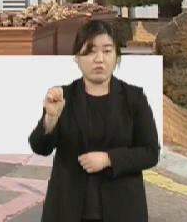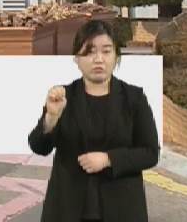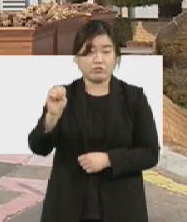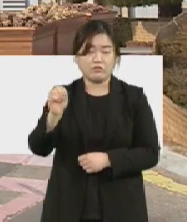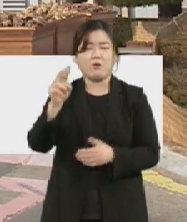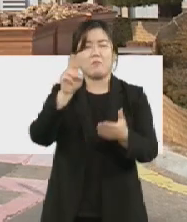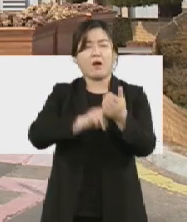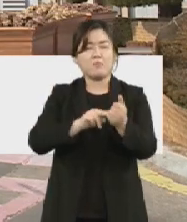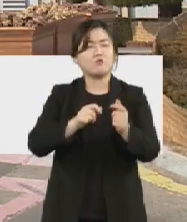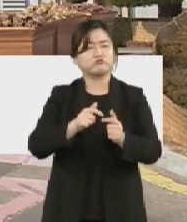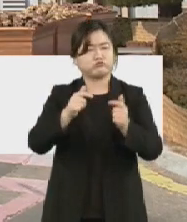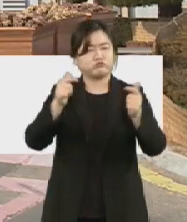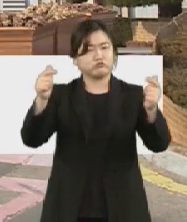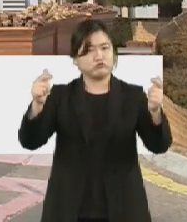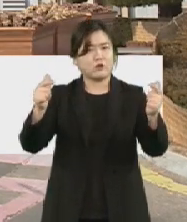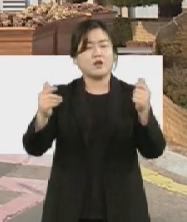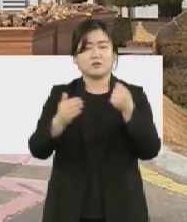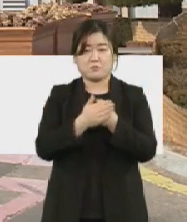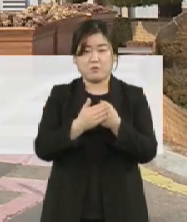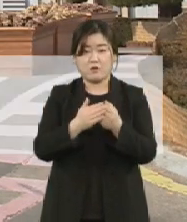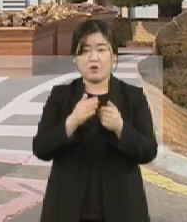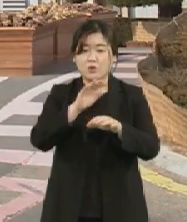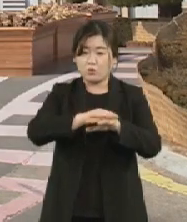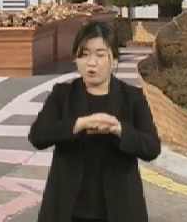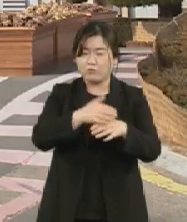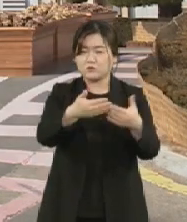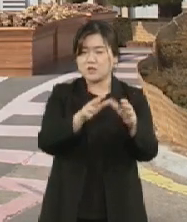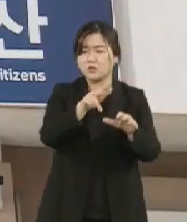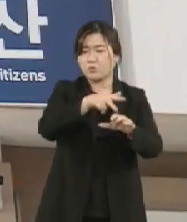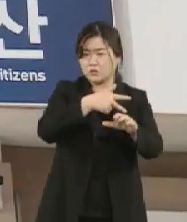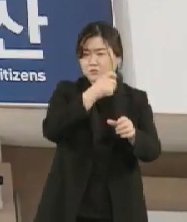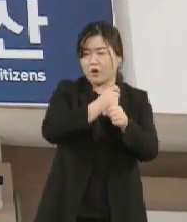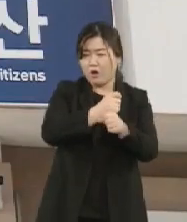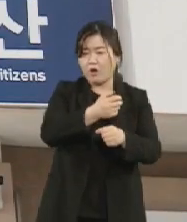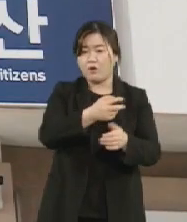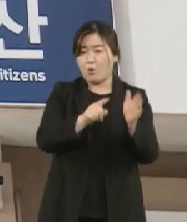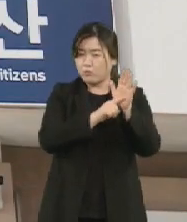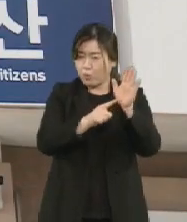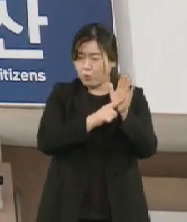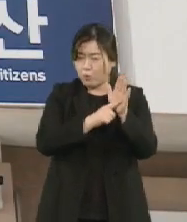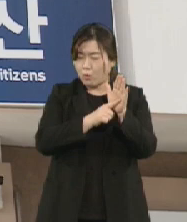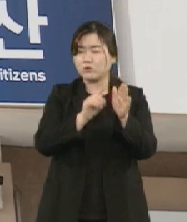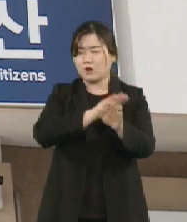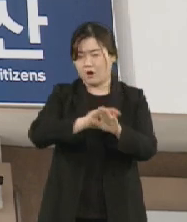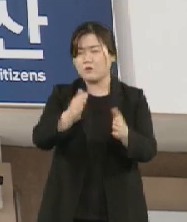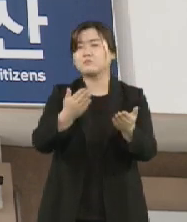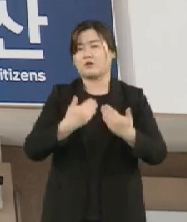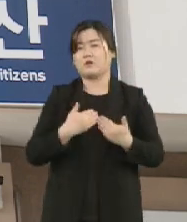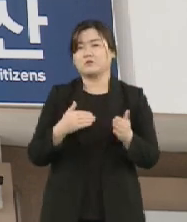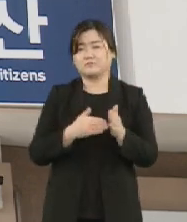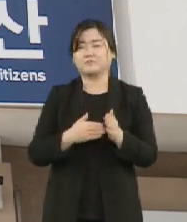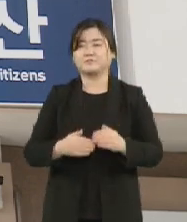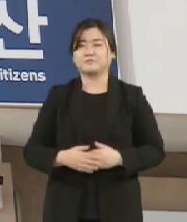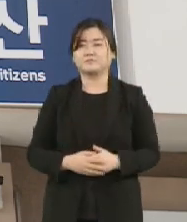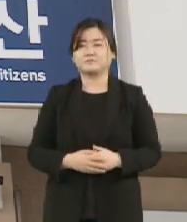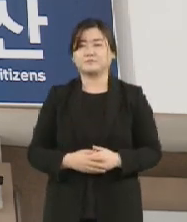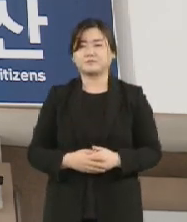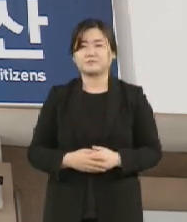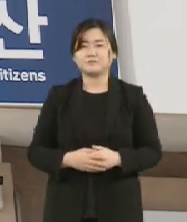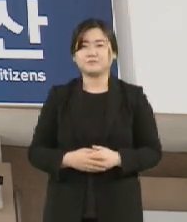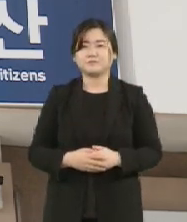등 판매 증가세를 유지하고 노 값 단체를 조직화한 통한 마케팅이 주요 했던 것으로 평가했습니다